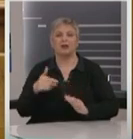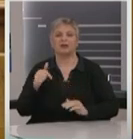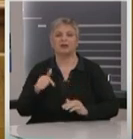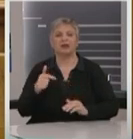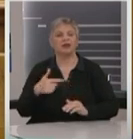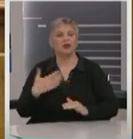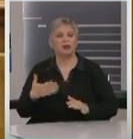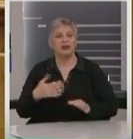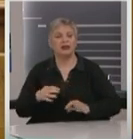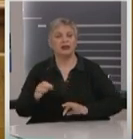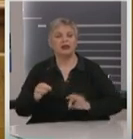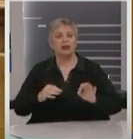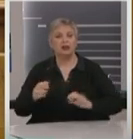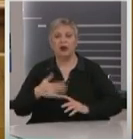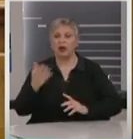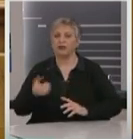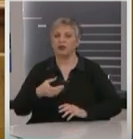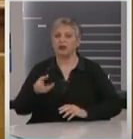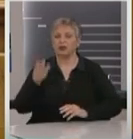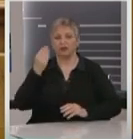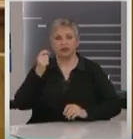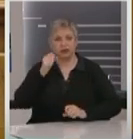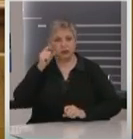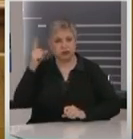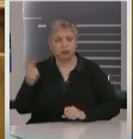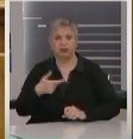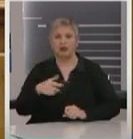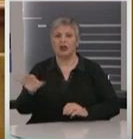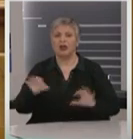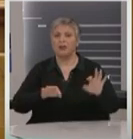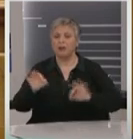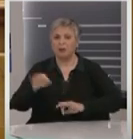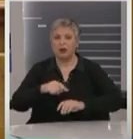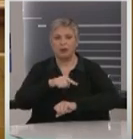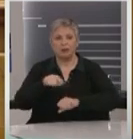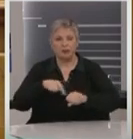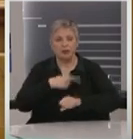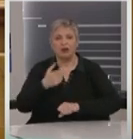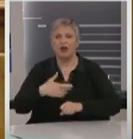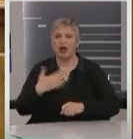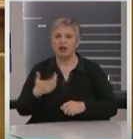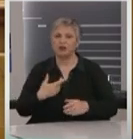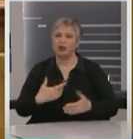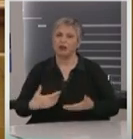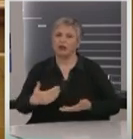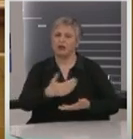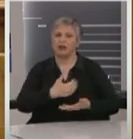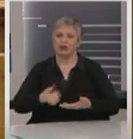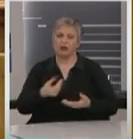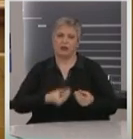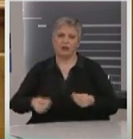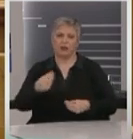επιχειρηματικών σχεδίων έντασης γνώσης, αυξανόμενης απασχόλησης και υψηλής προστιθέμενης αξίας.